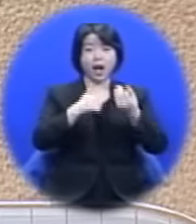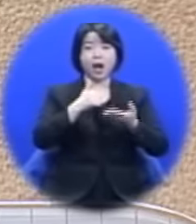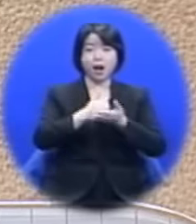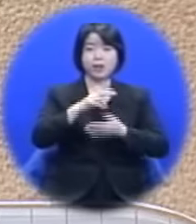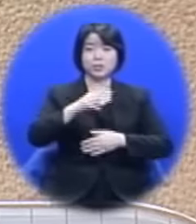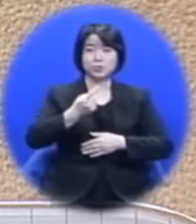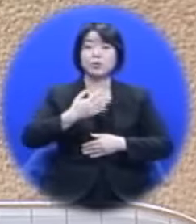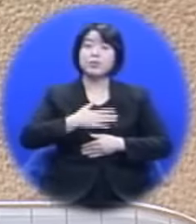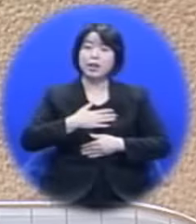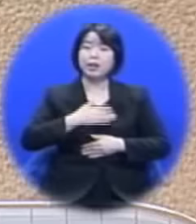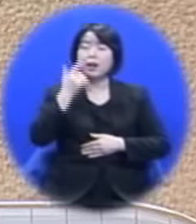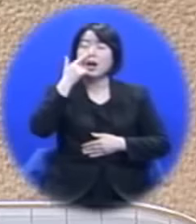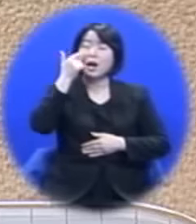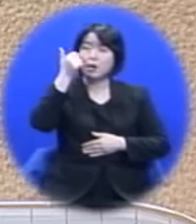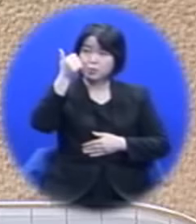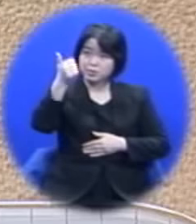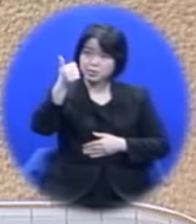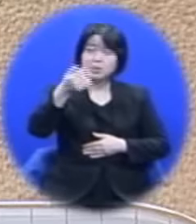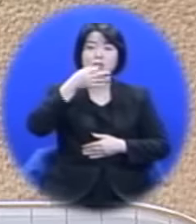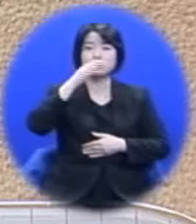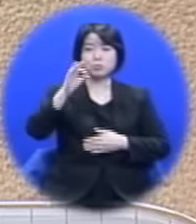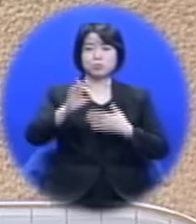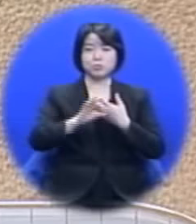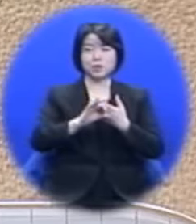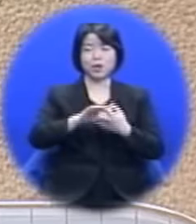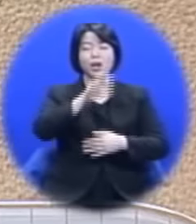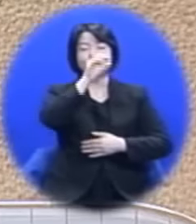내가 아버지라고 부르면